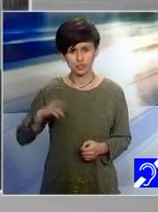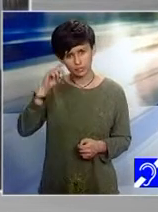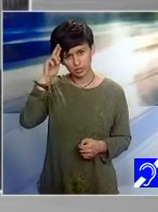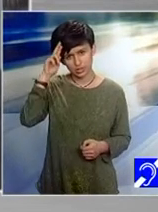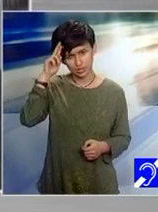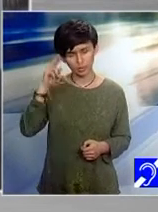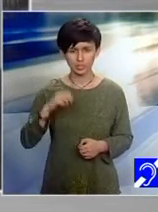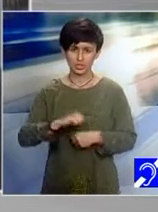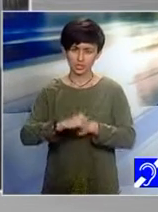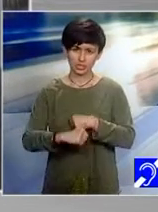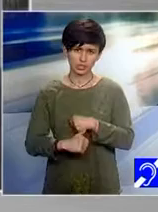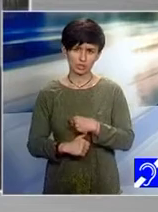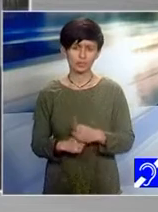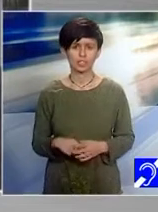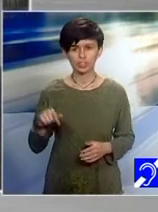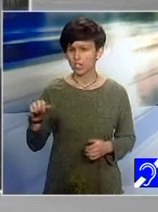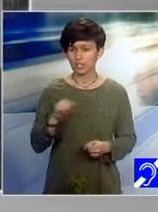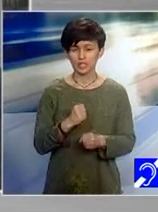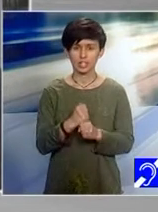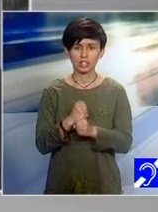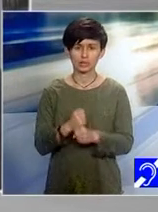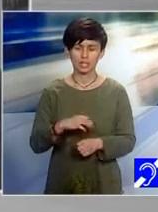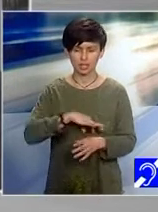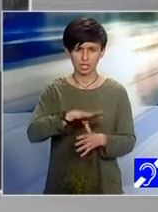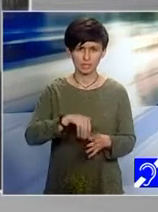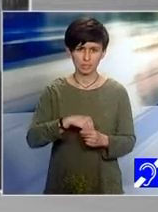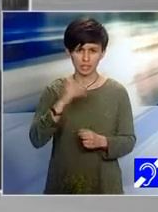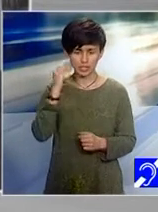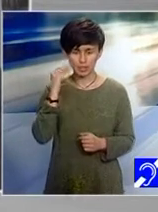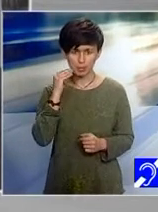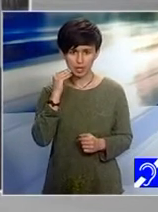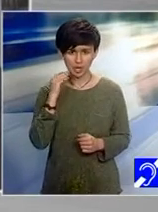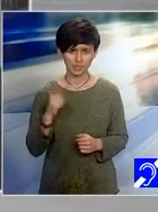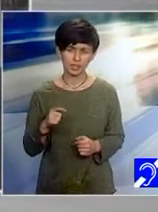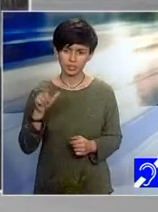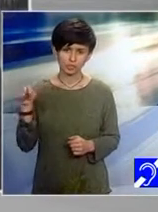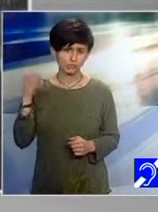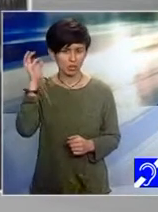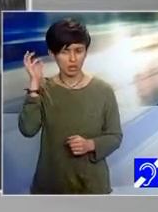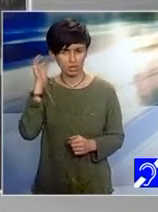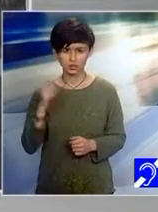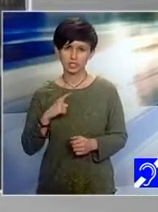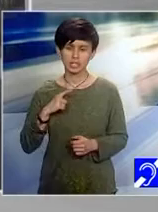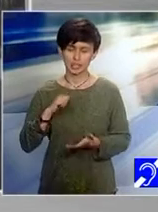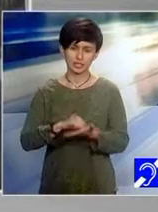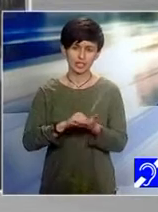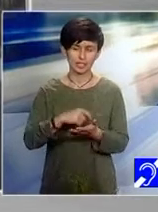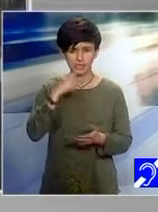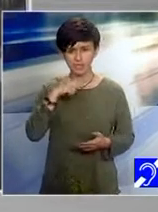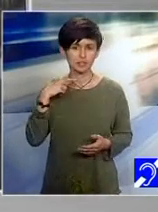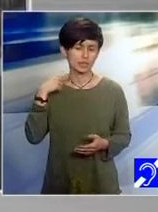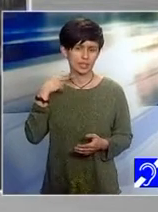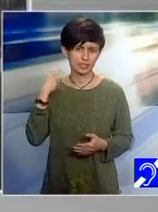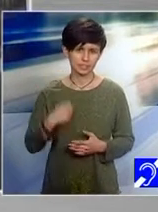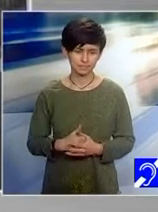Târgu Mureș. Domnul a lucrat la această familie în America și acolo a auzit că există cartea în limba